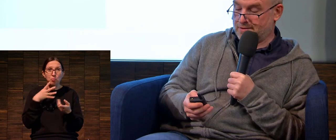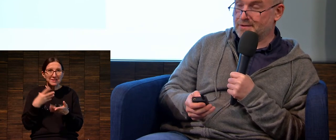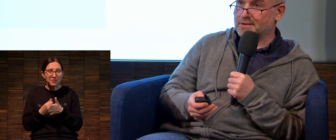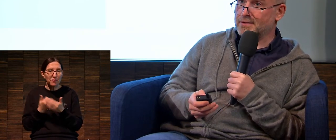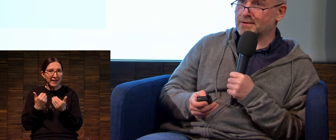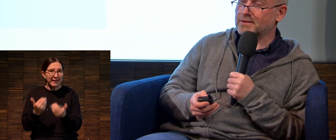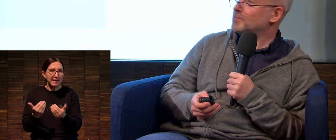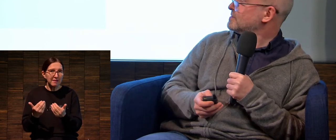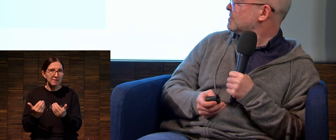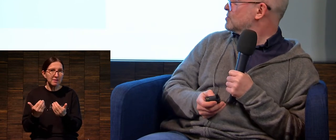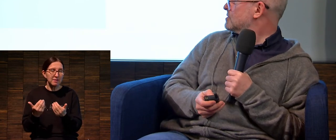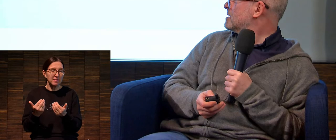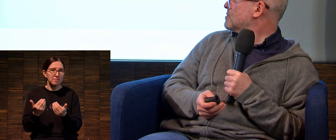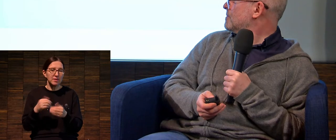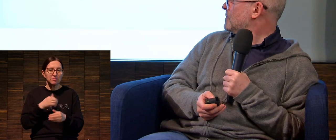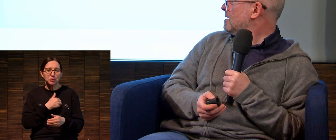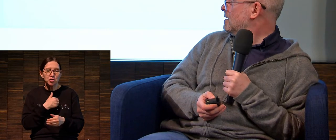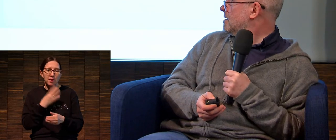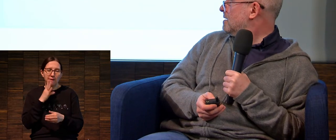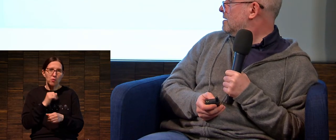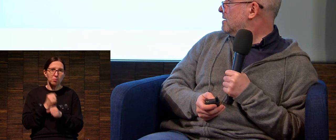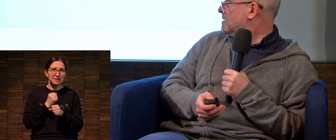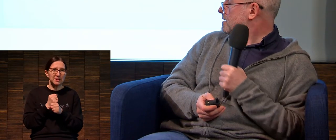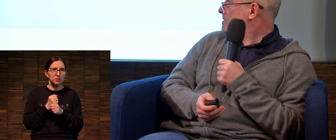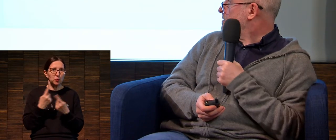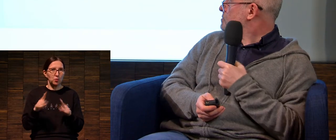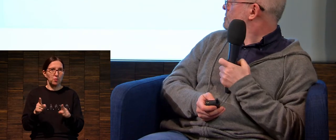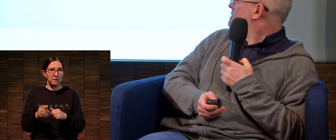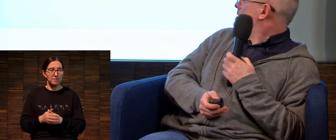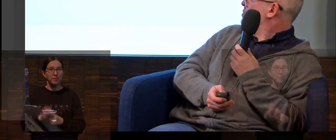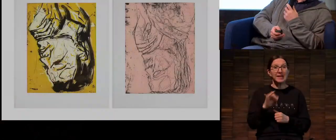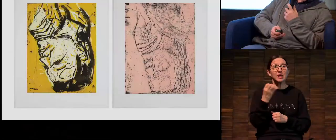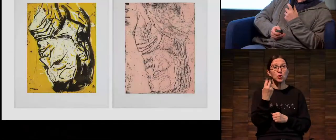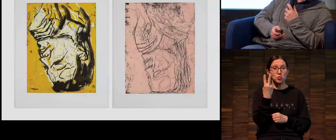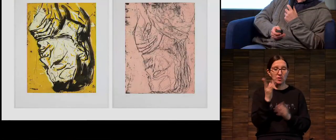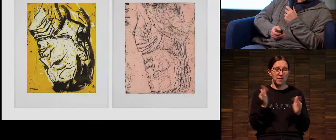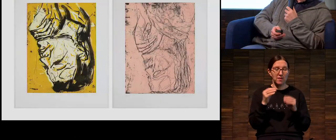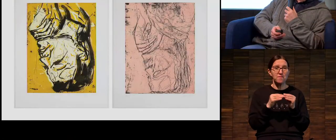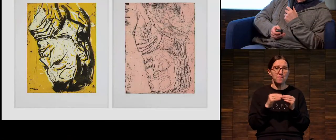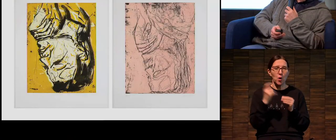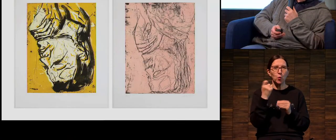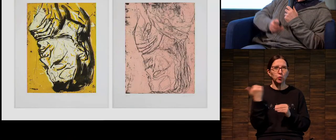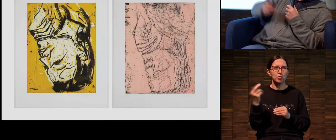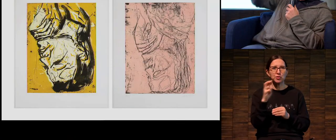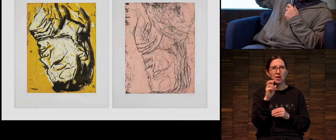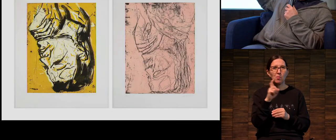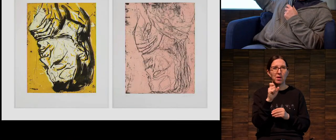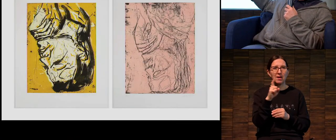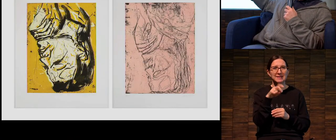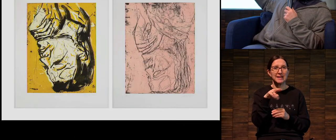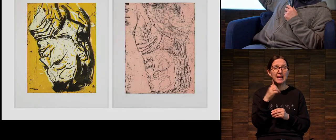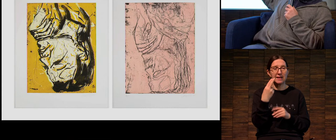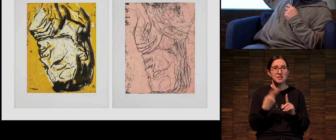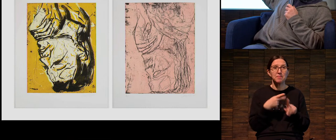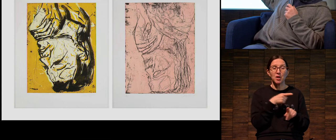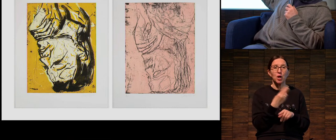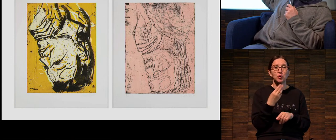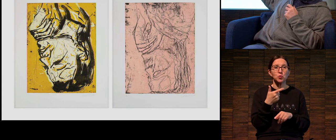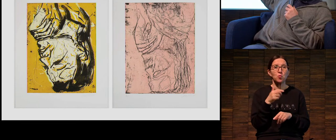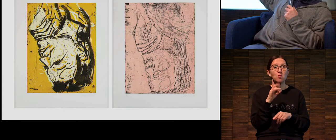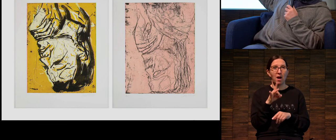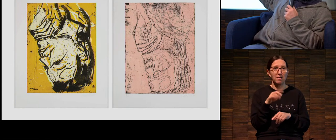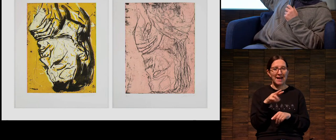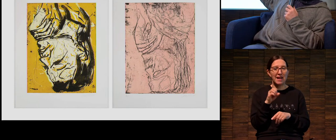по своему желанию. Еще две работы Базилица. Одна с шугарлифтом, а